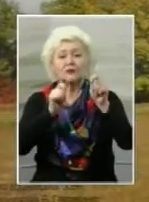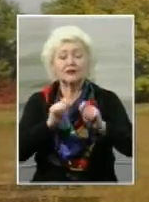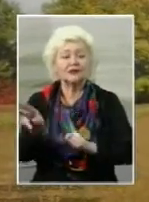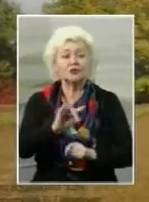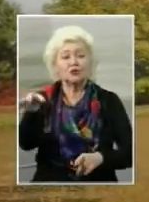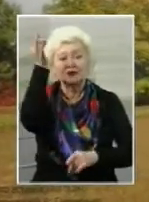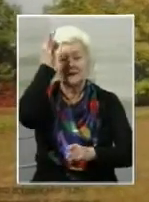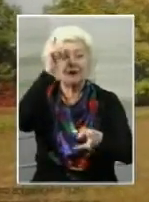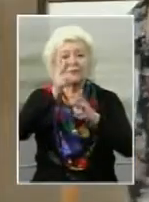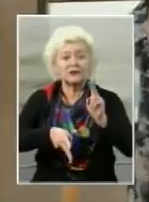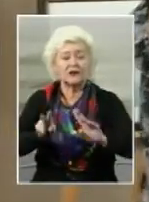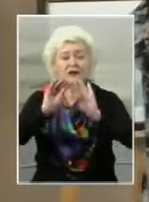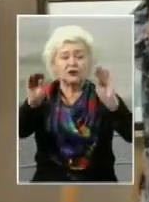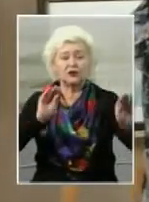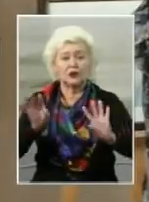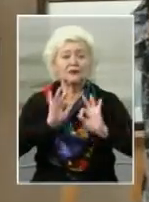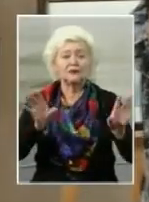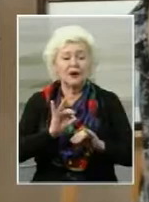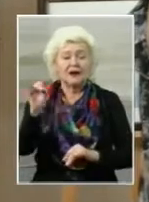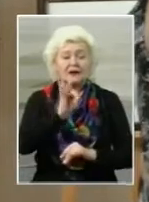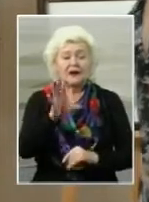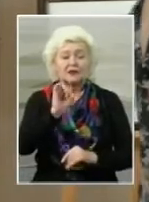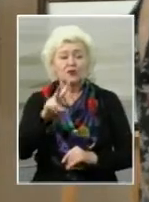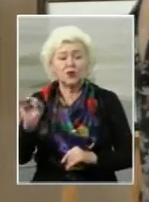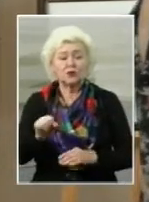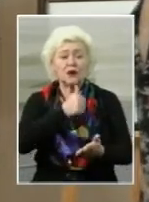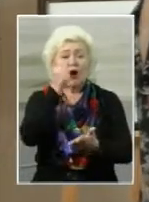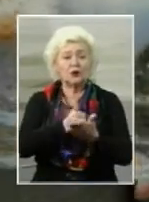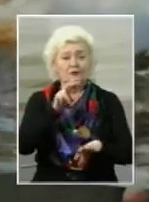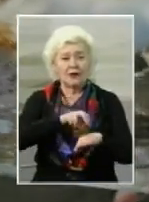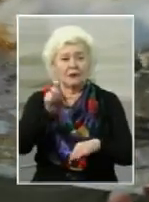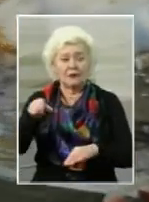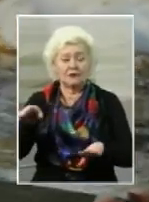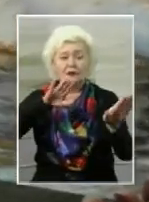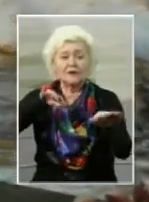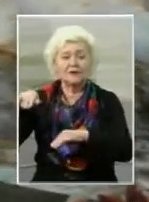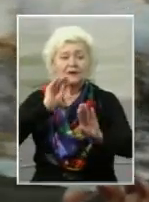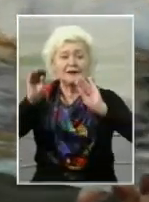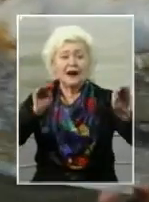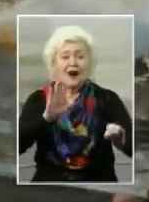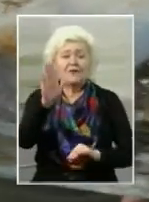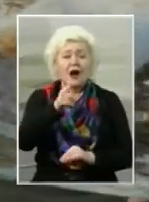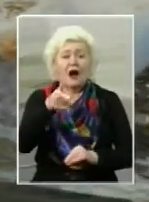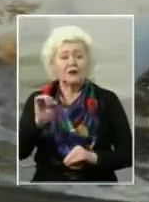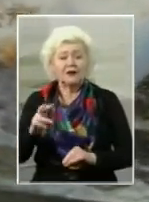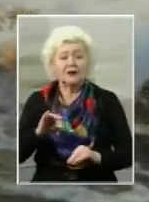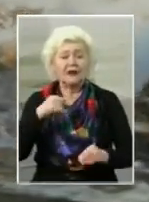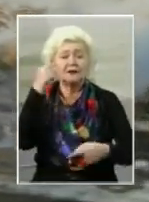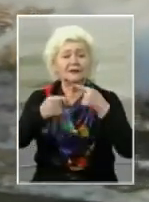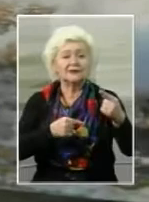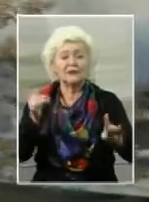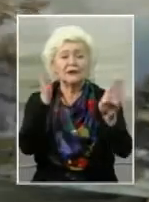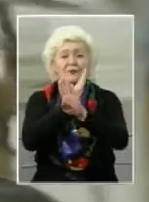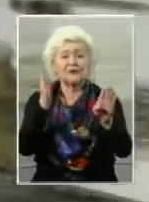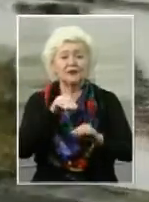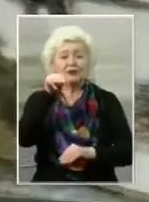згадку по закінченні виставки, розповідає Ірина Сокур, головна лікарка. І після виставки Віктора Гавриленка «Заповідна природа